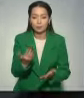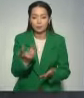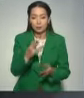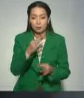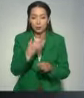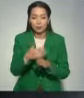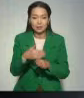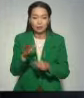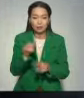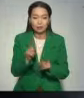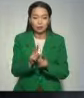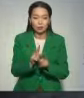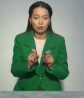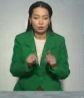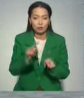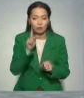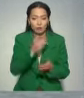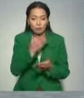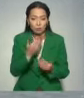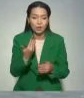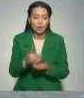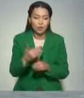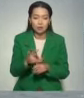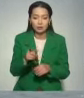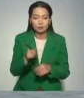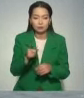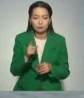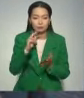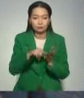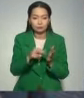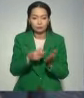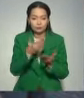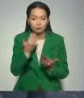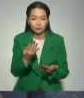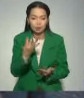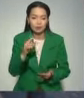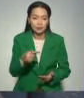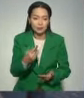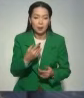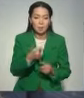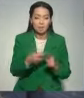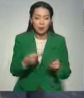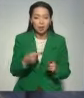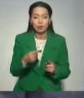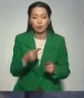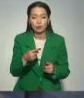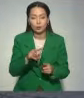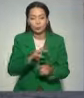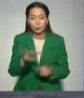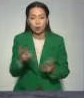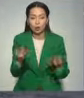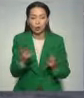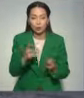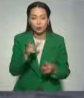депозит удается не часто все равно варианта кроме ипотеки девушка не рассматривает четыре с половиной миллиона нуждающихся в жилье